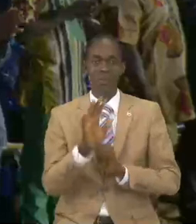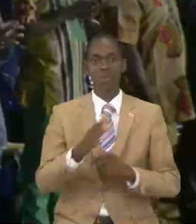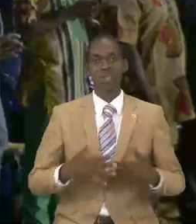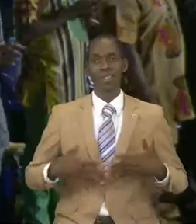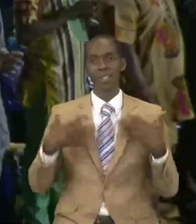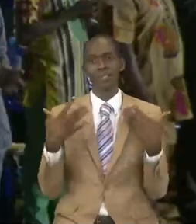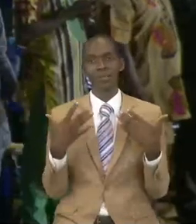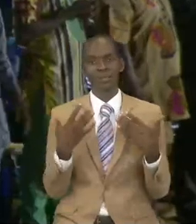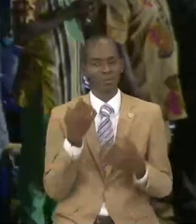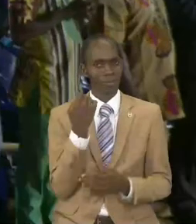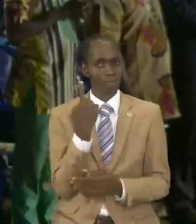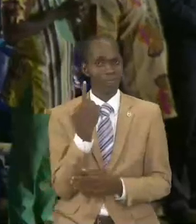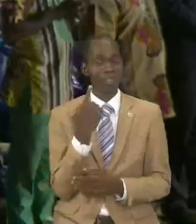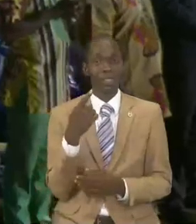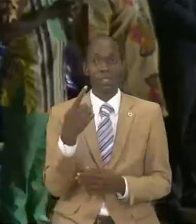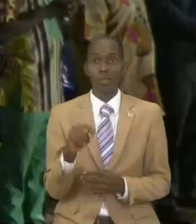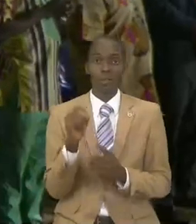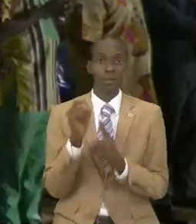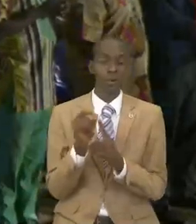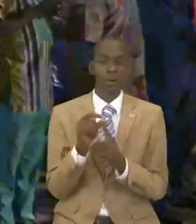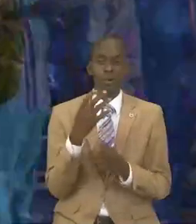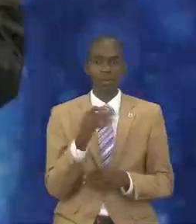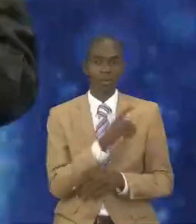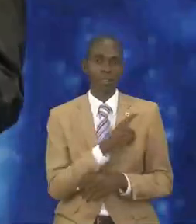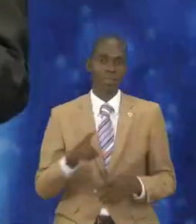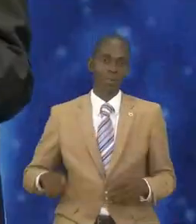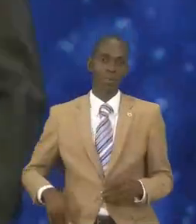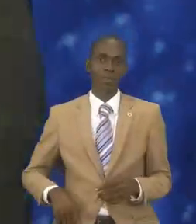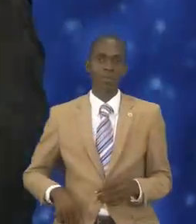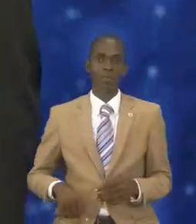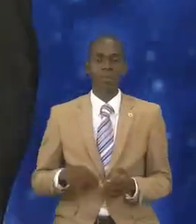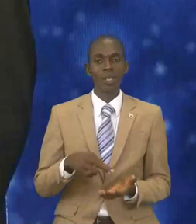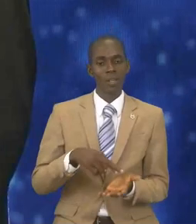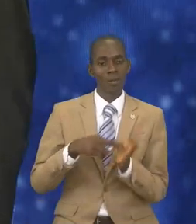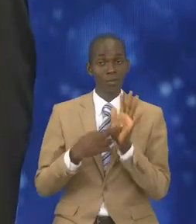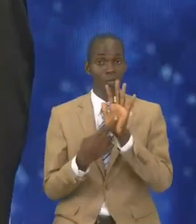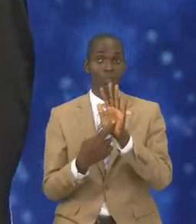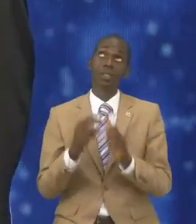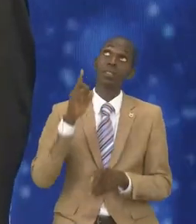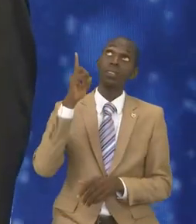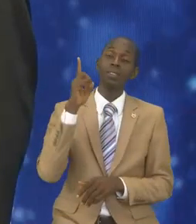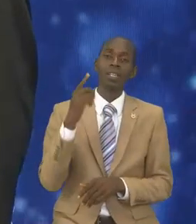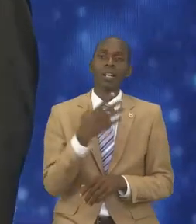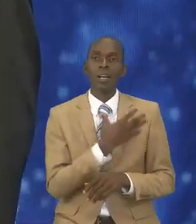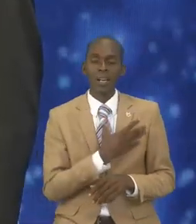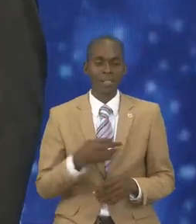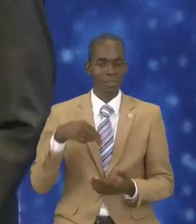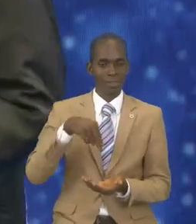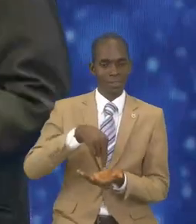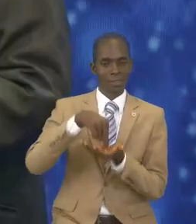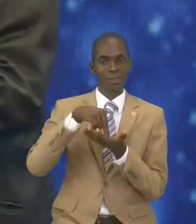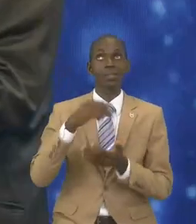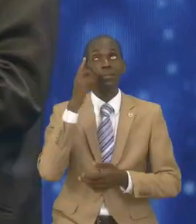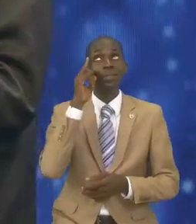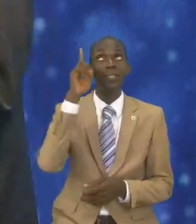vie. Comprends, la parole du Seigneur le représente et tient pour lui.